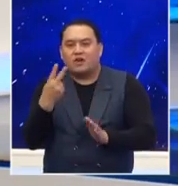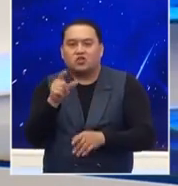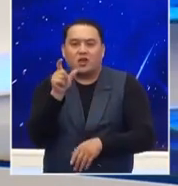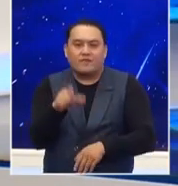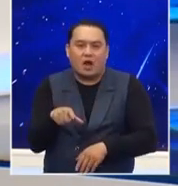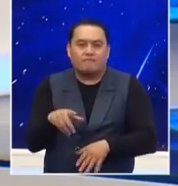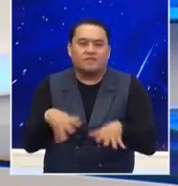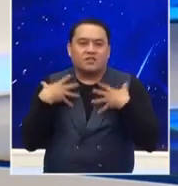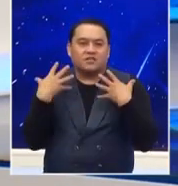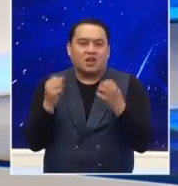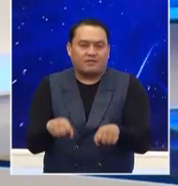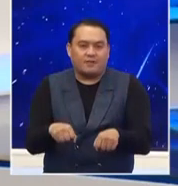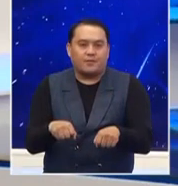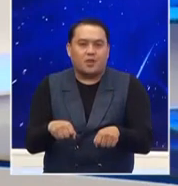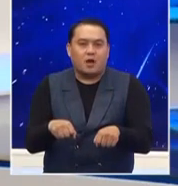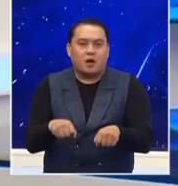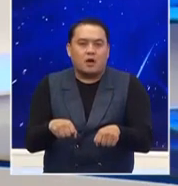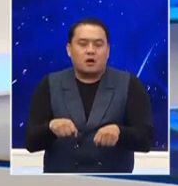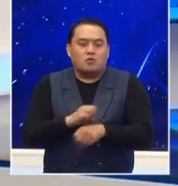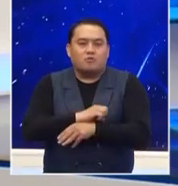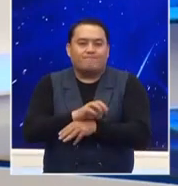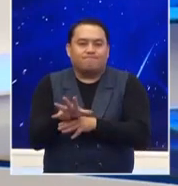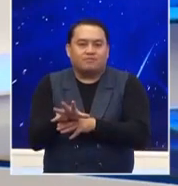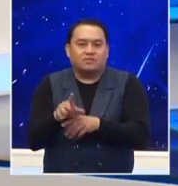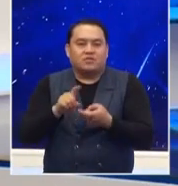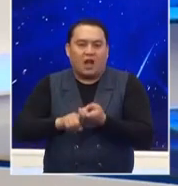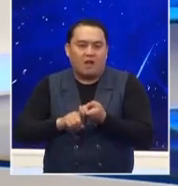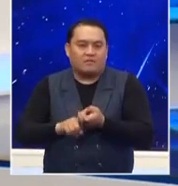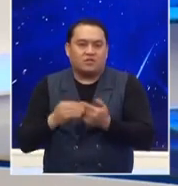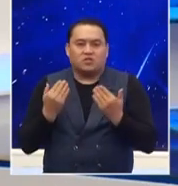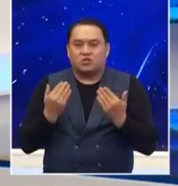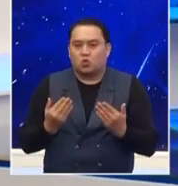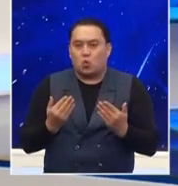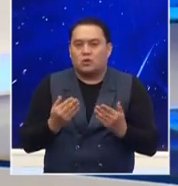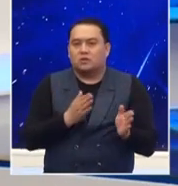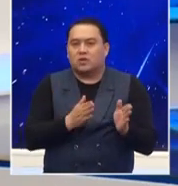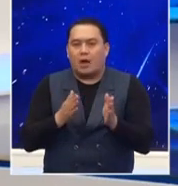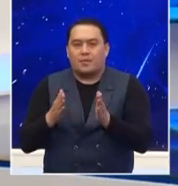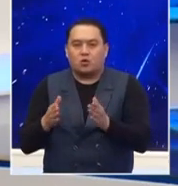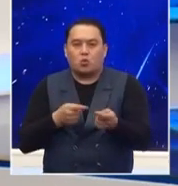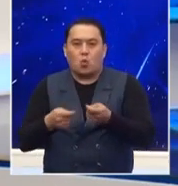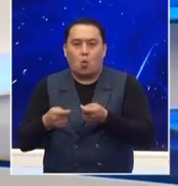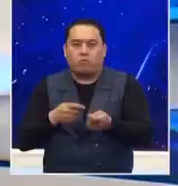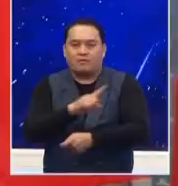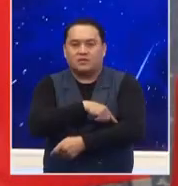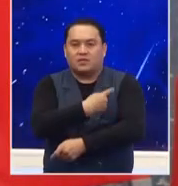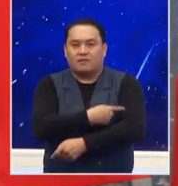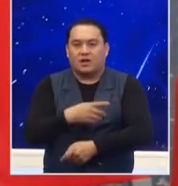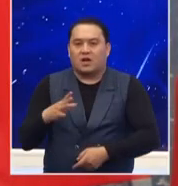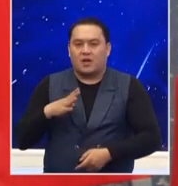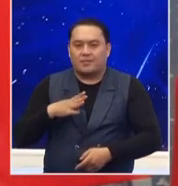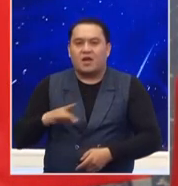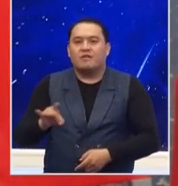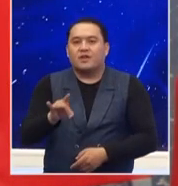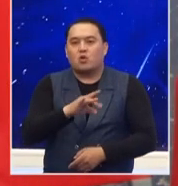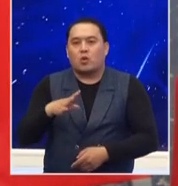4932 человека выздоровели. По темпу прироста КВИ ситуация относительно стабильна, заверяет руководитель управления